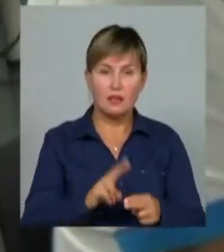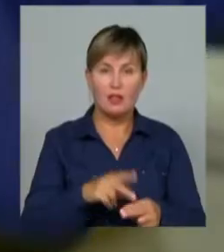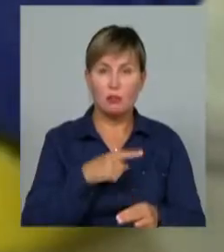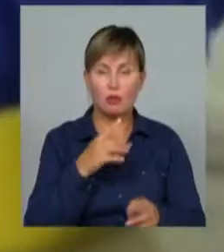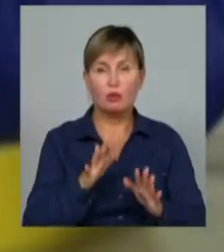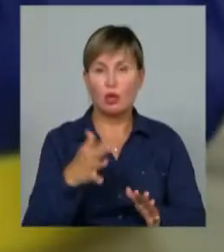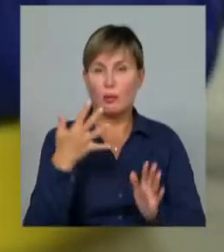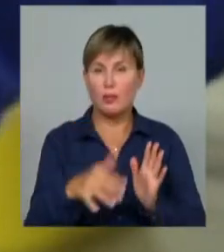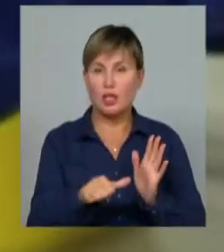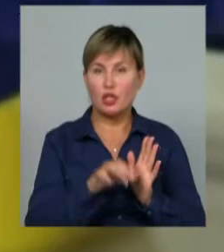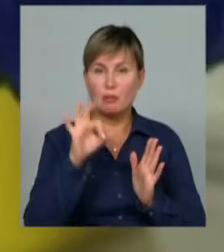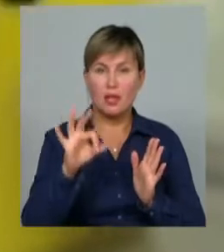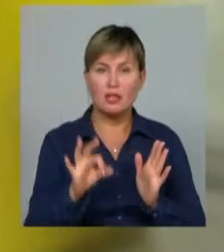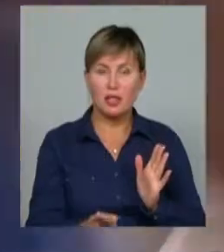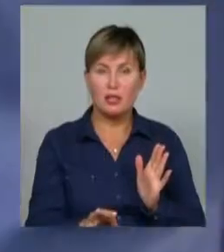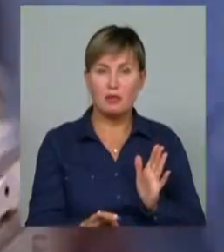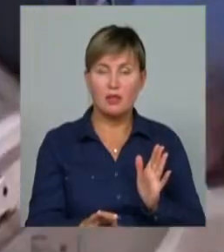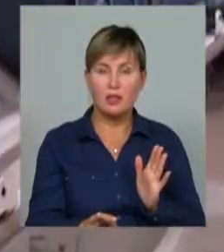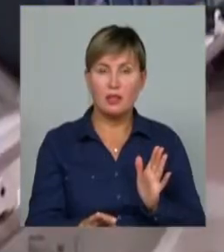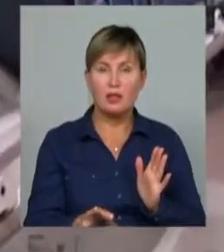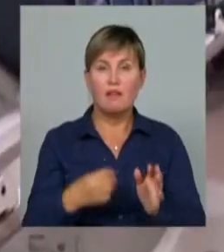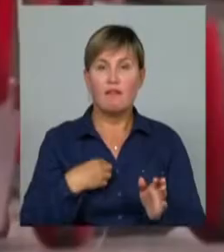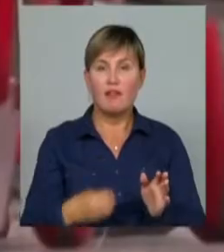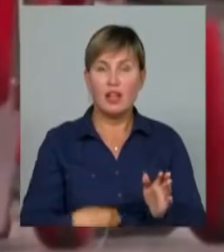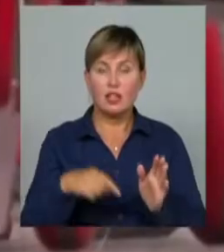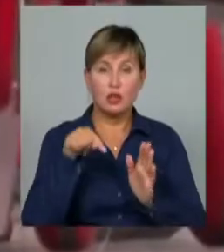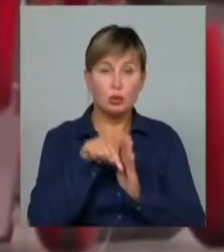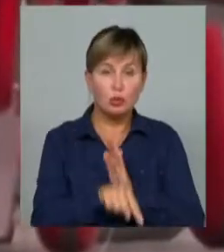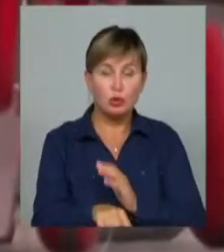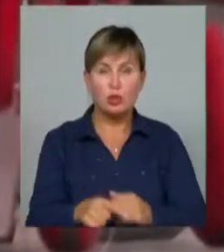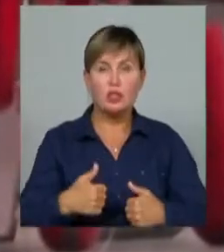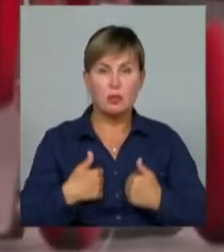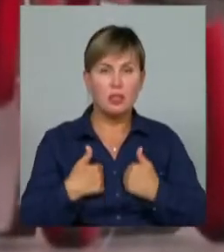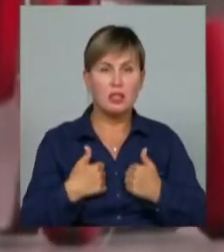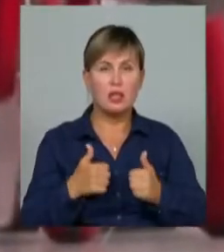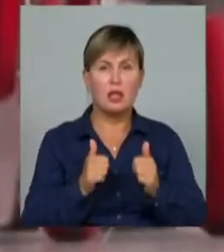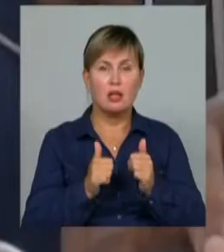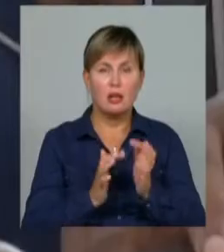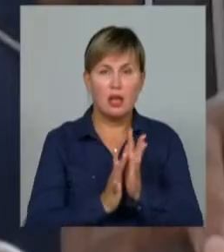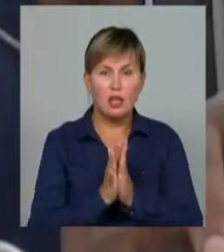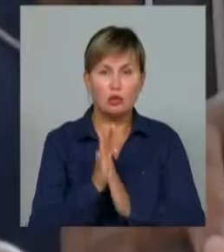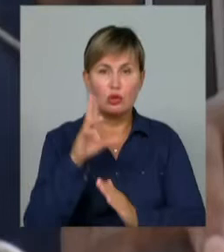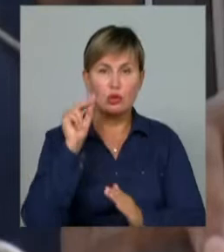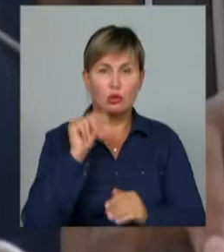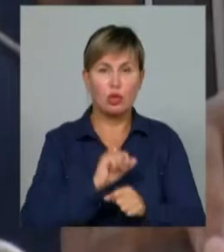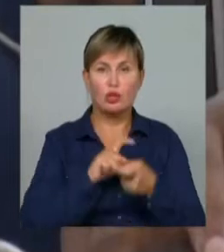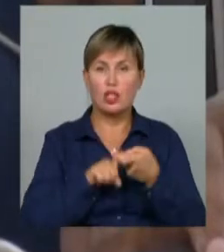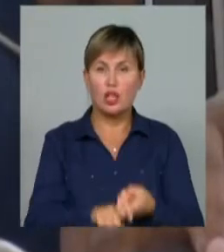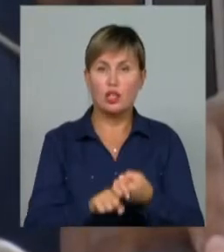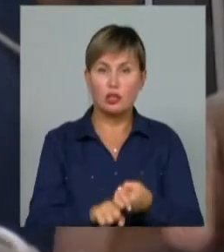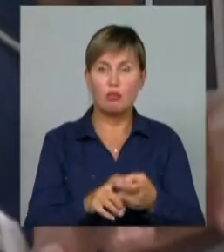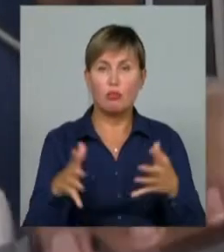лишь 56%. Тем временем во французской Гваделупе стремительно растет число заражений. На острове зафиксировано